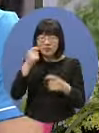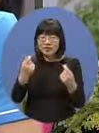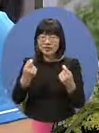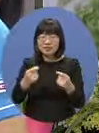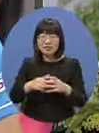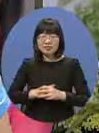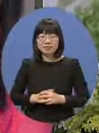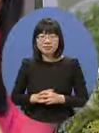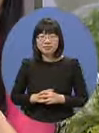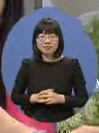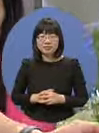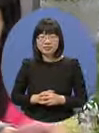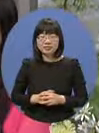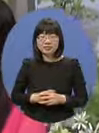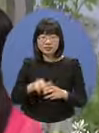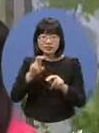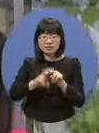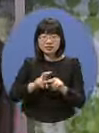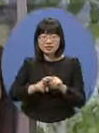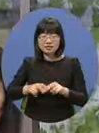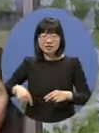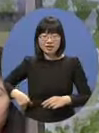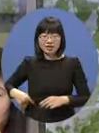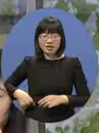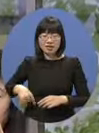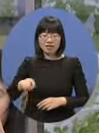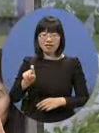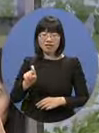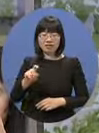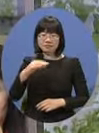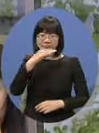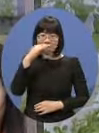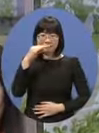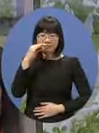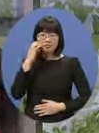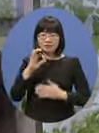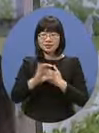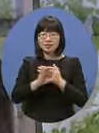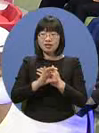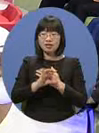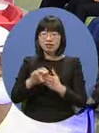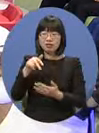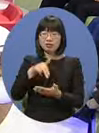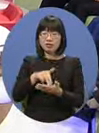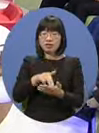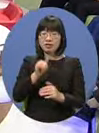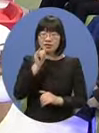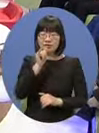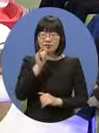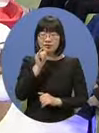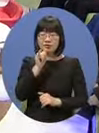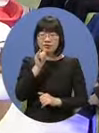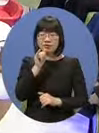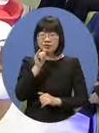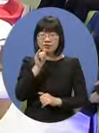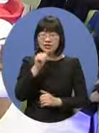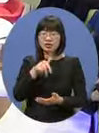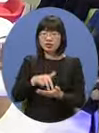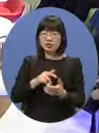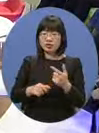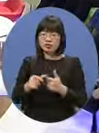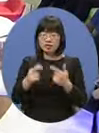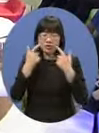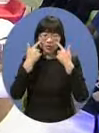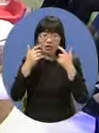네. 네, 그래서 앉은 자세에서는 허리를 약간 피시고요. 피고요. 네. 그리고 만약에 서 계신 자세라면 서는 게 더